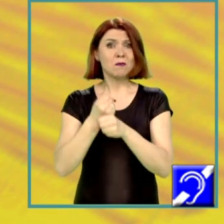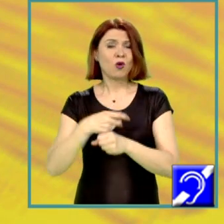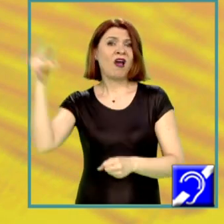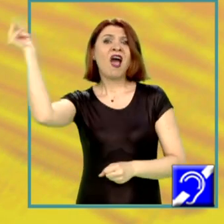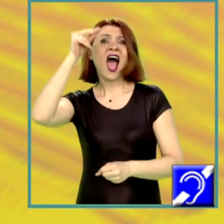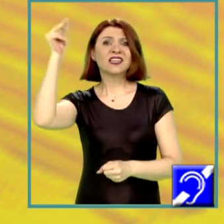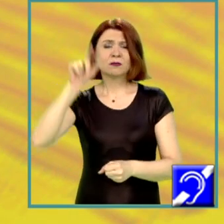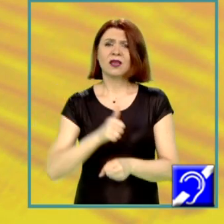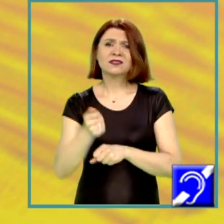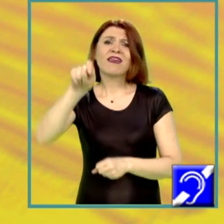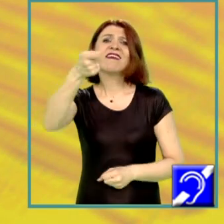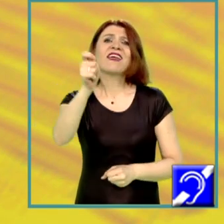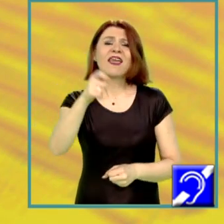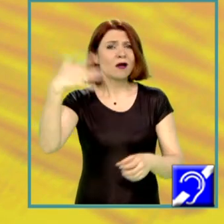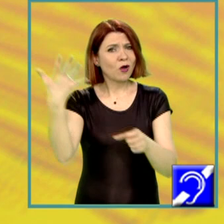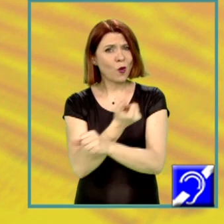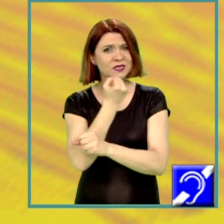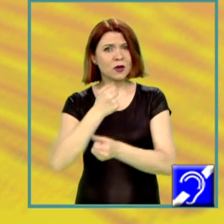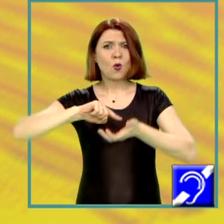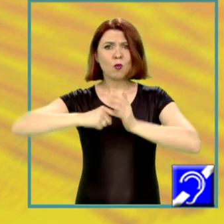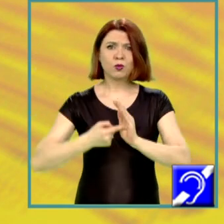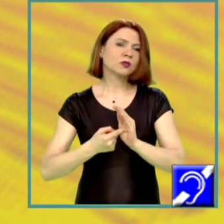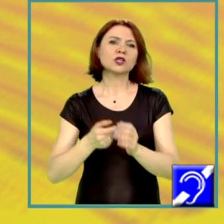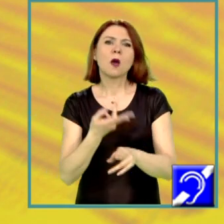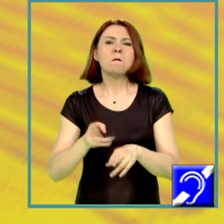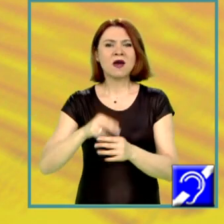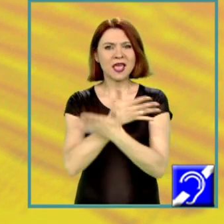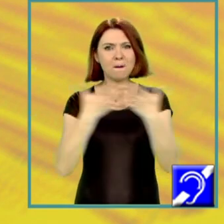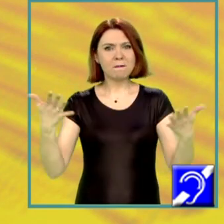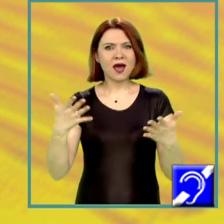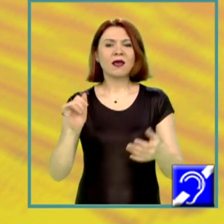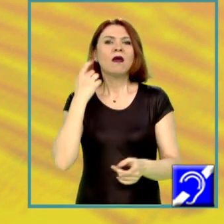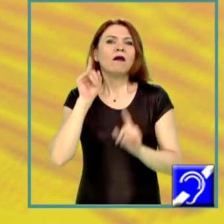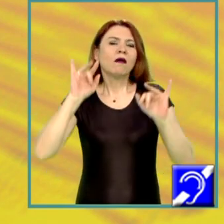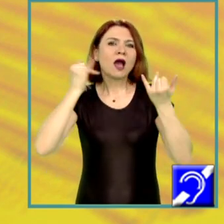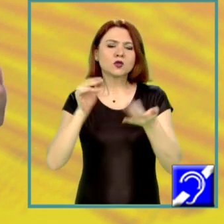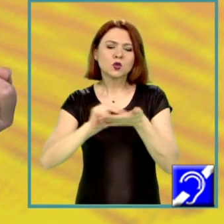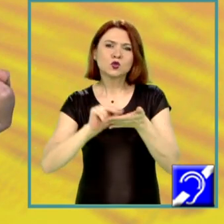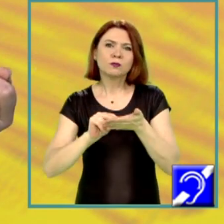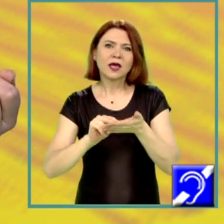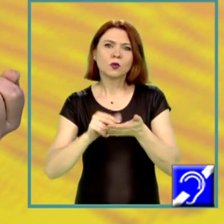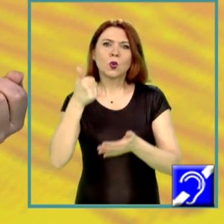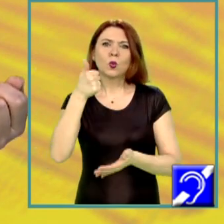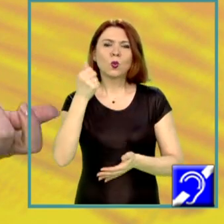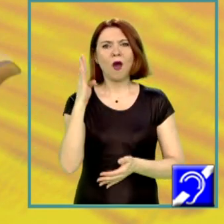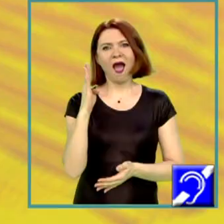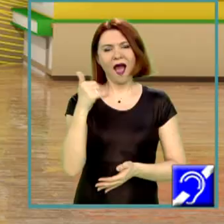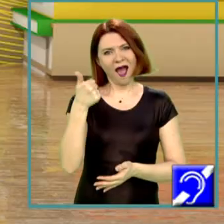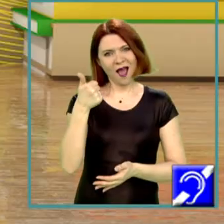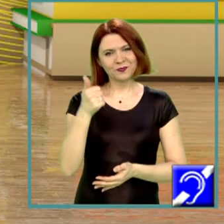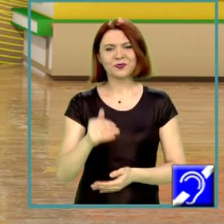antrenamentul este cheia obținerii unui punctaj cât mai mare mai ales în cazul subiectului 1 a